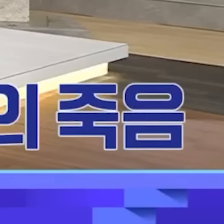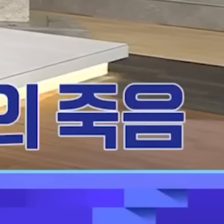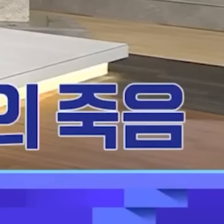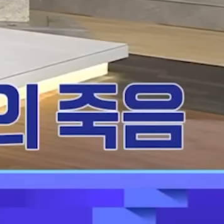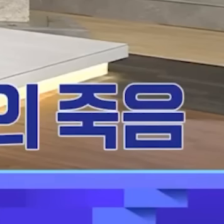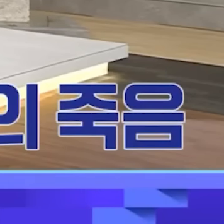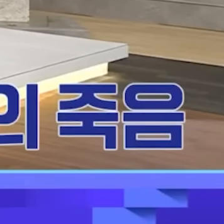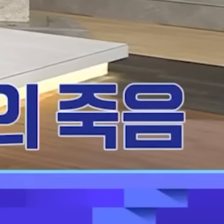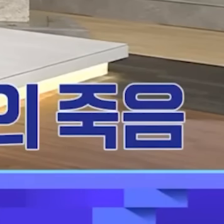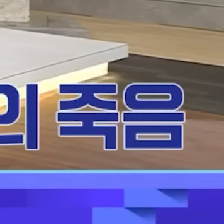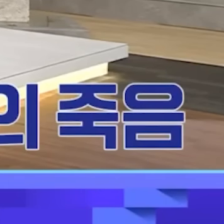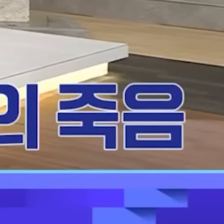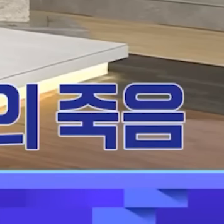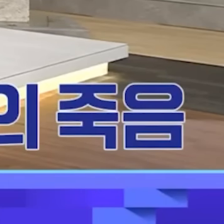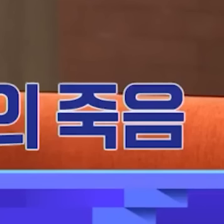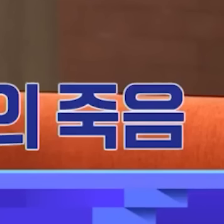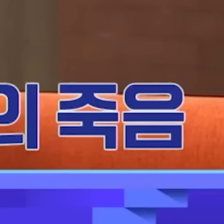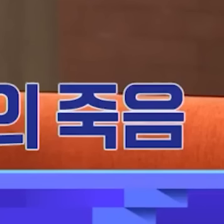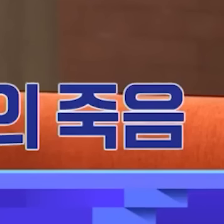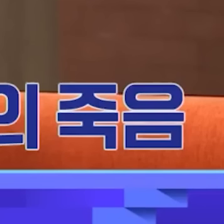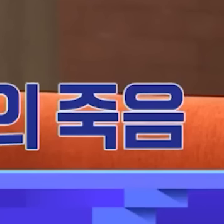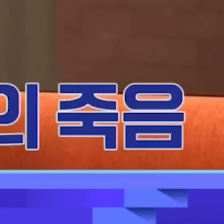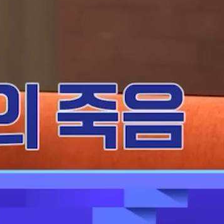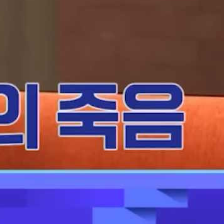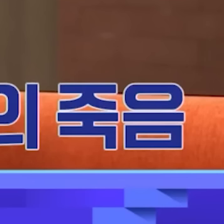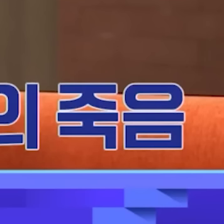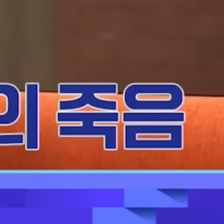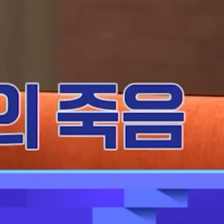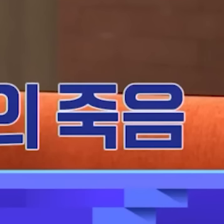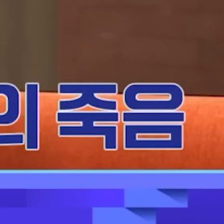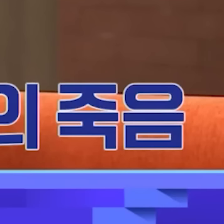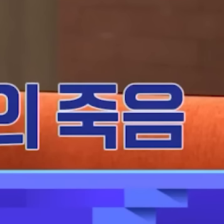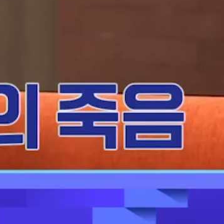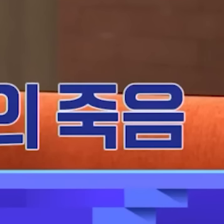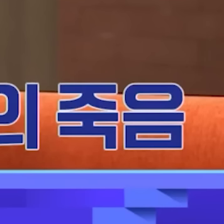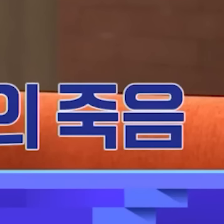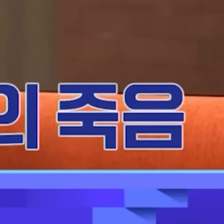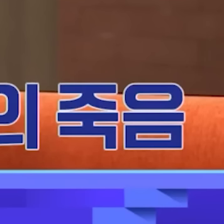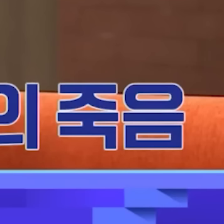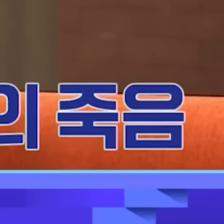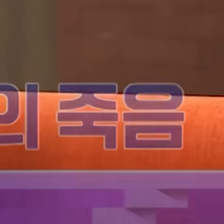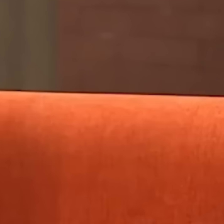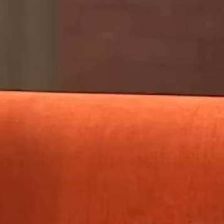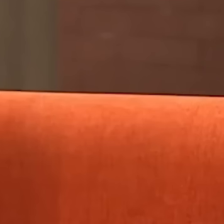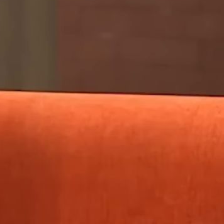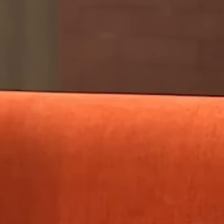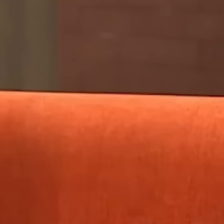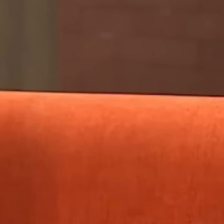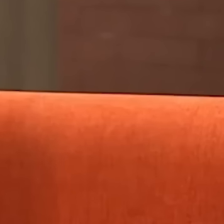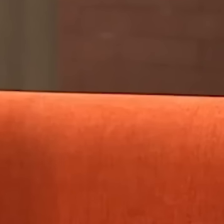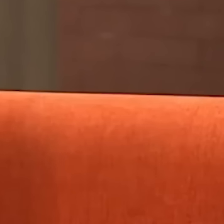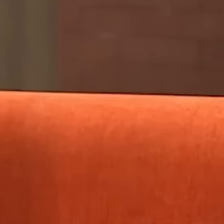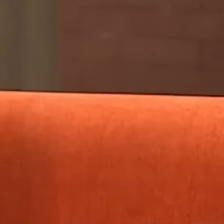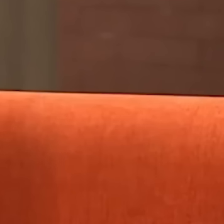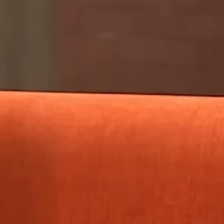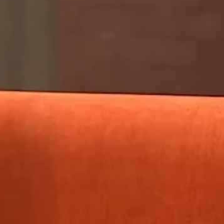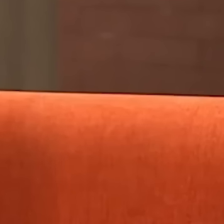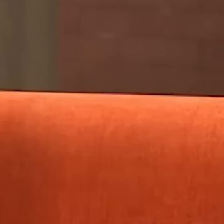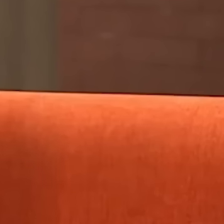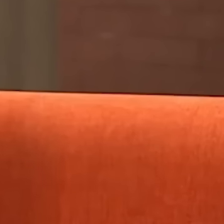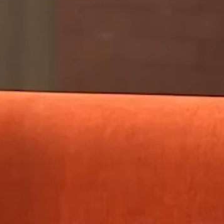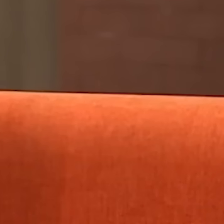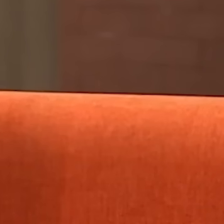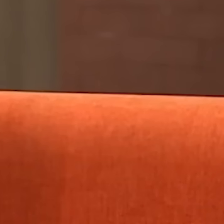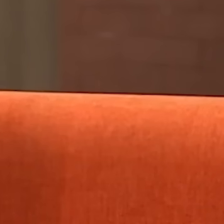자, 러시아에서 무장 반란을 시도한 용병 기업 바그너 그룹의 수장 에브게니 프리고진이 비행기 추락 사고로